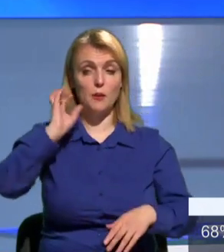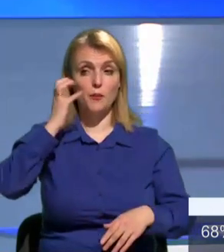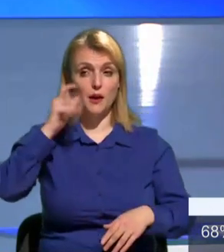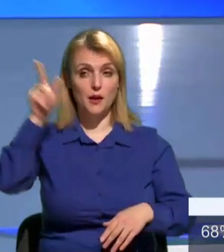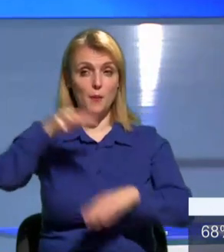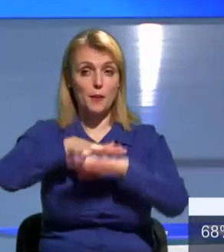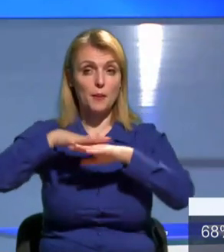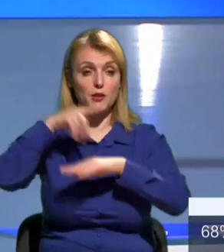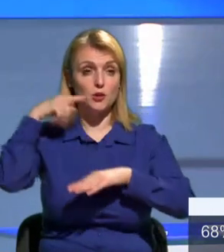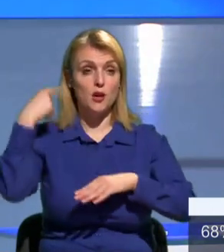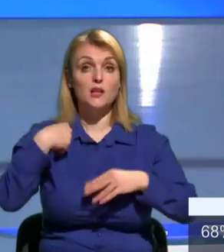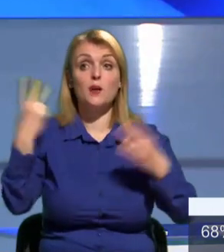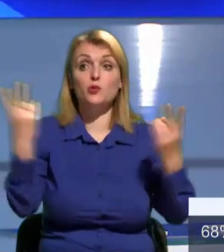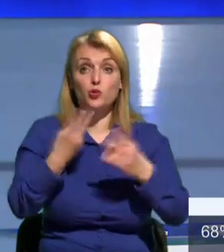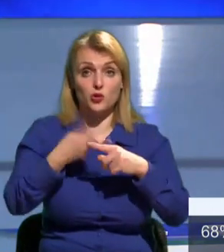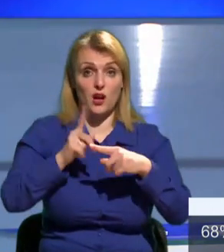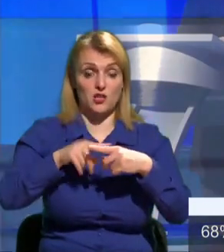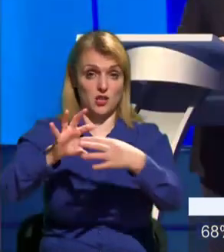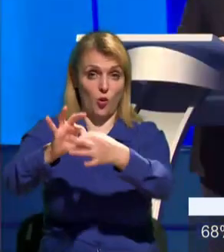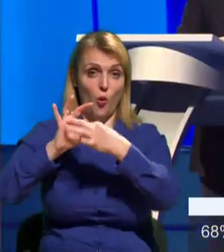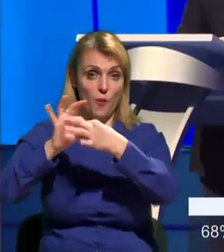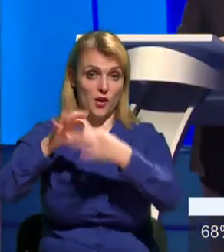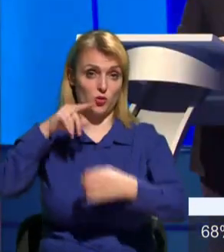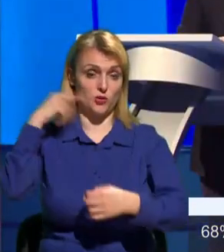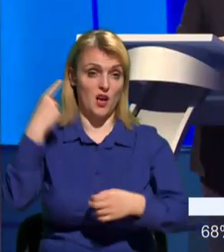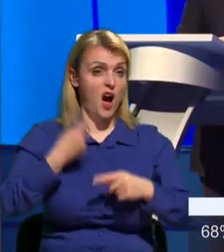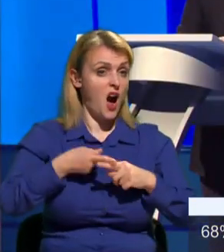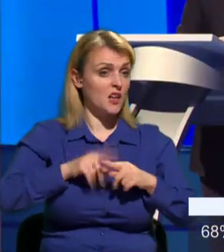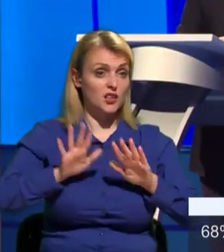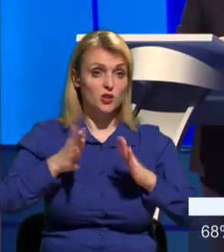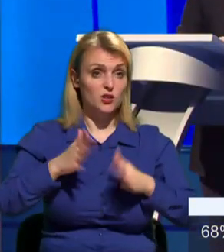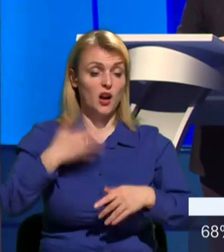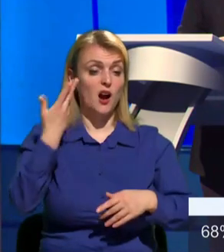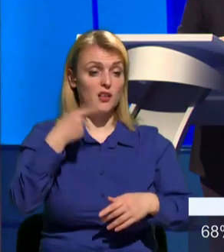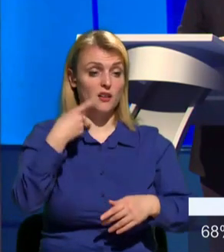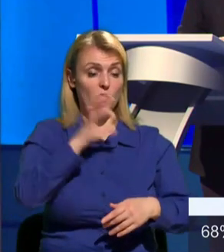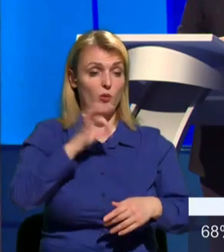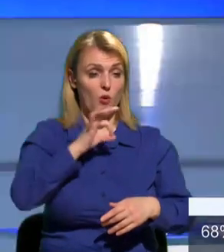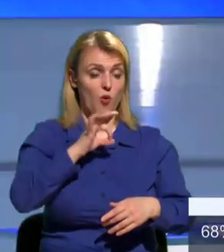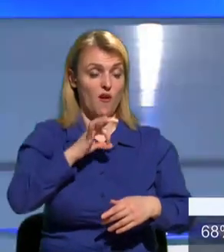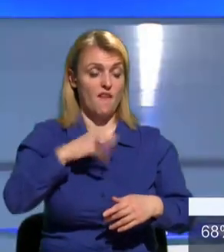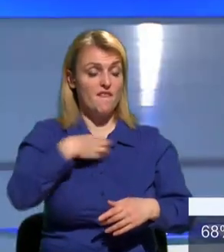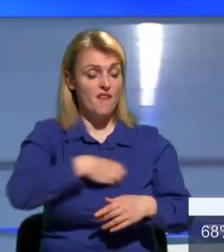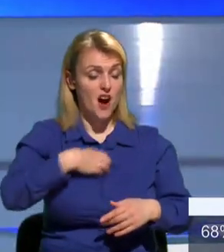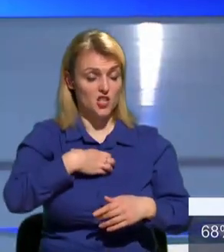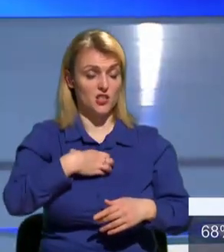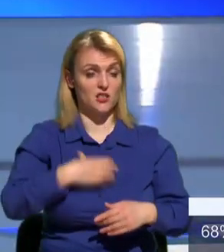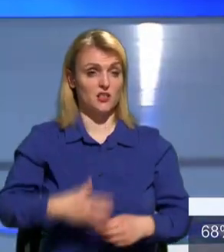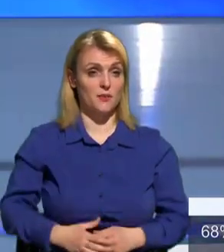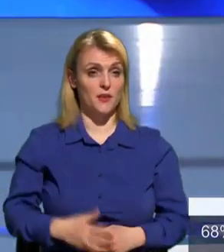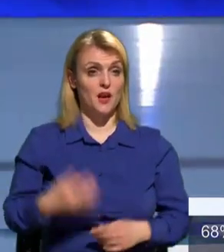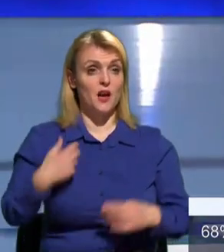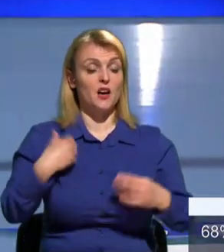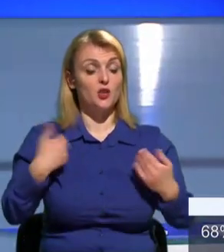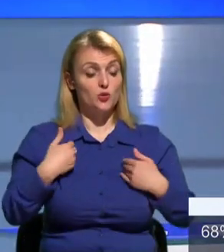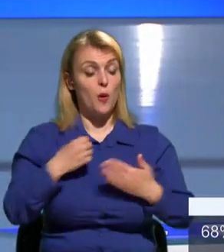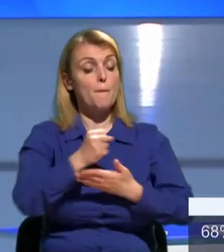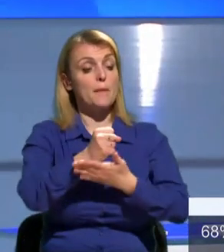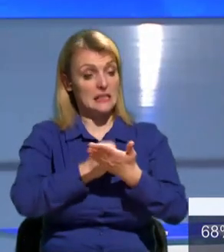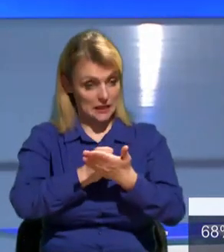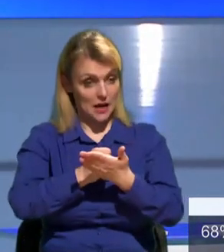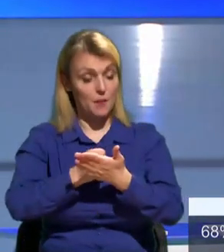Noi avem nevoie de acest parteneriat. De ce? Nu întâmplător când vorbim de aspectele economice. Eu spun că păstrăm acordurile cu